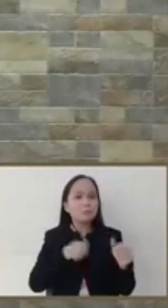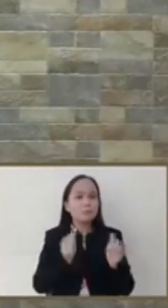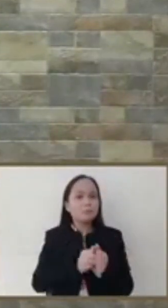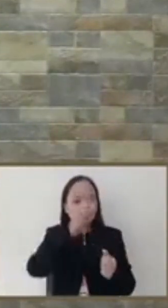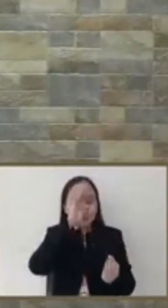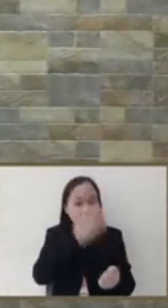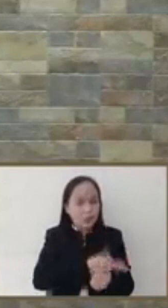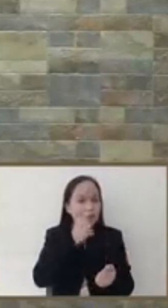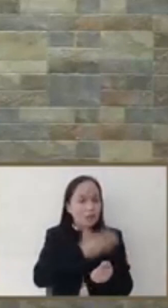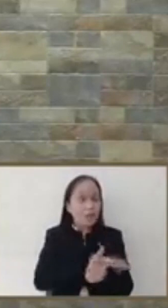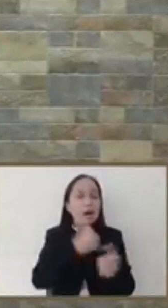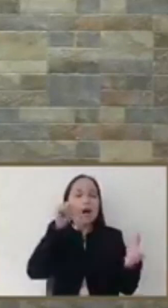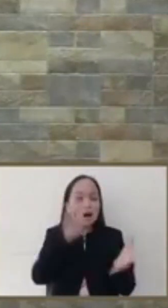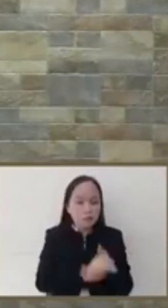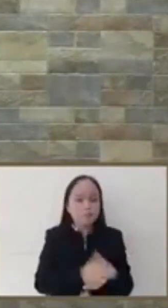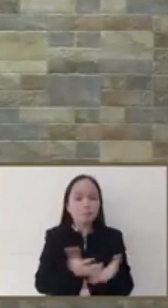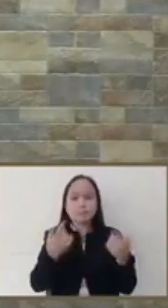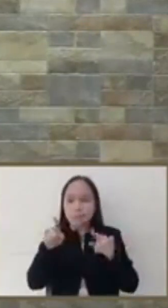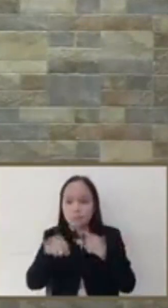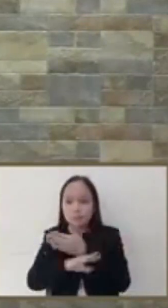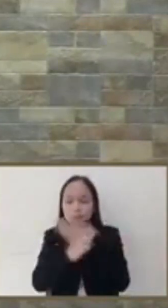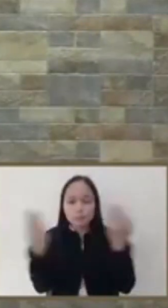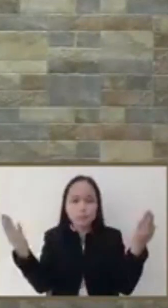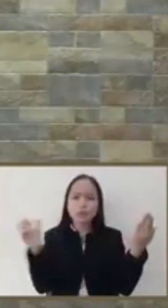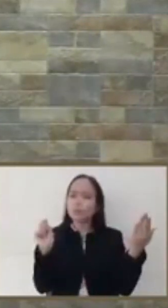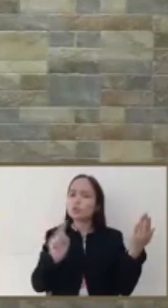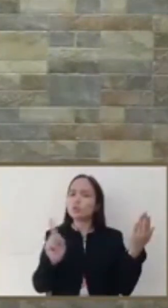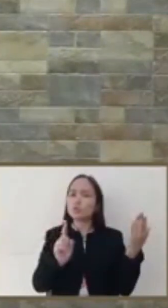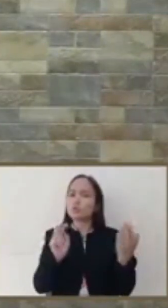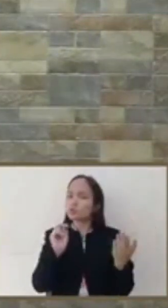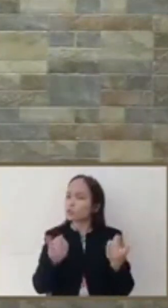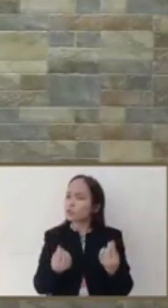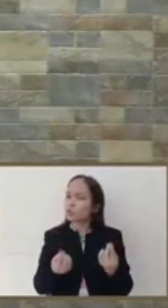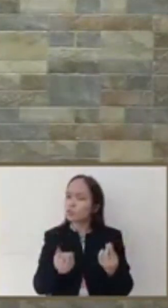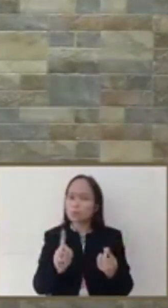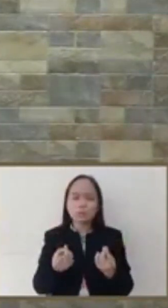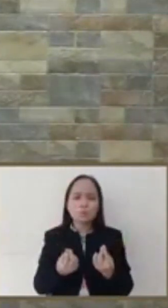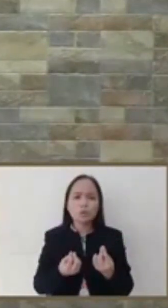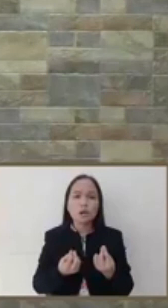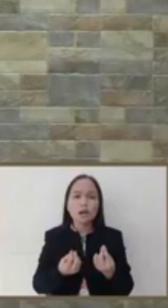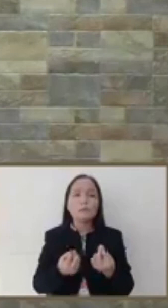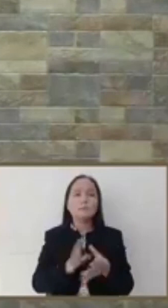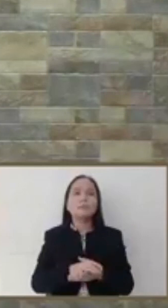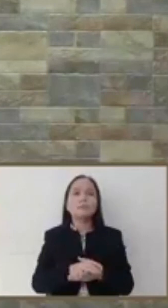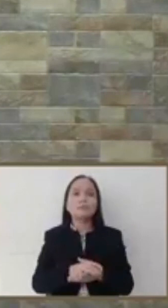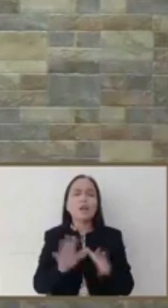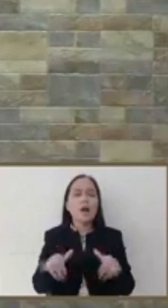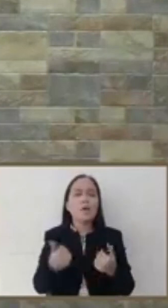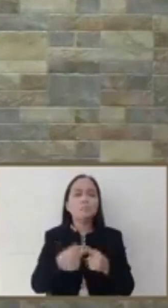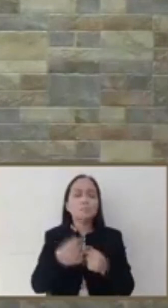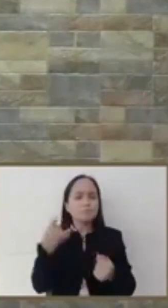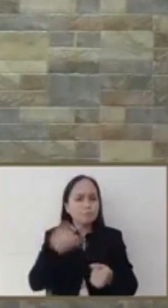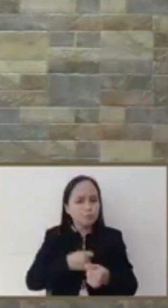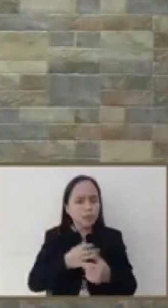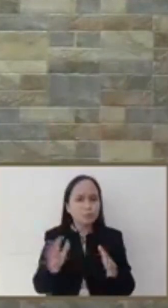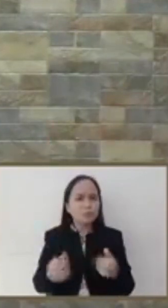natin sa langit. You see that? So paano ang gagawin natin, mga kapatid? Paano natin i-invest? Alright? Look at this.